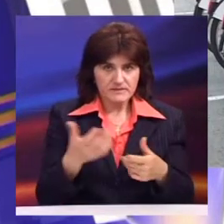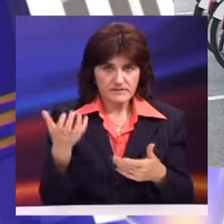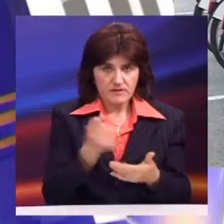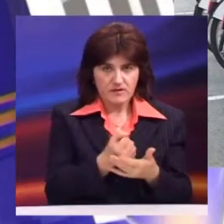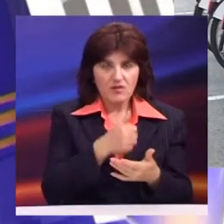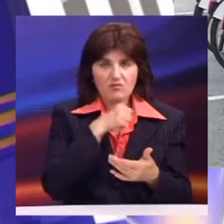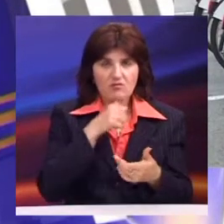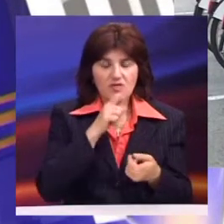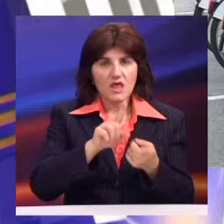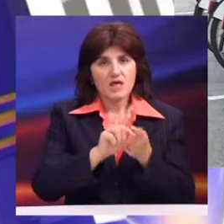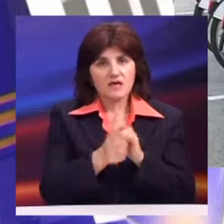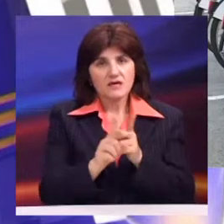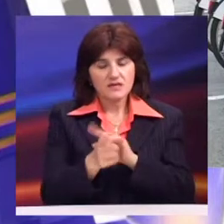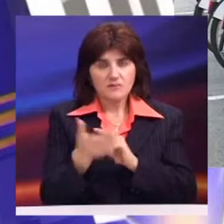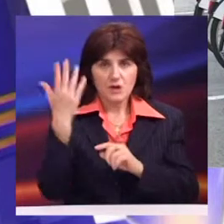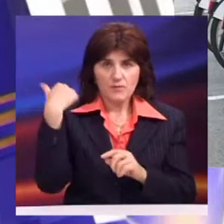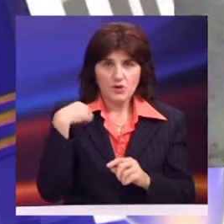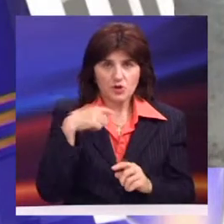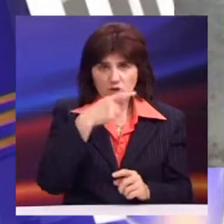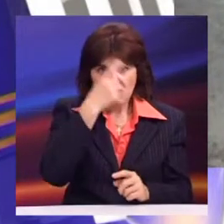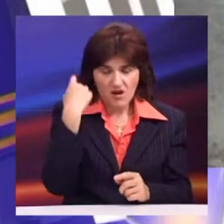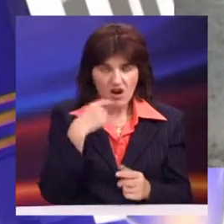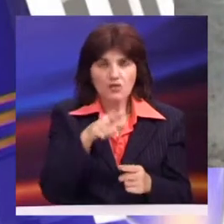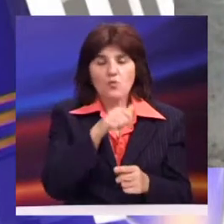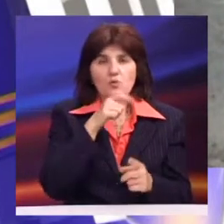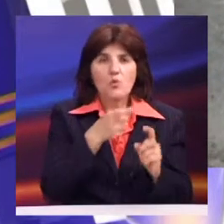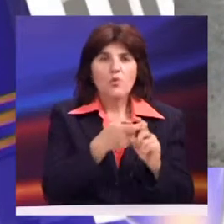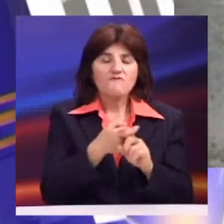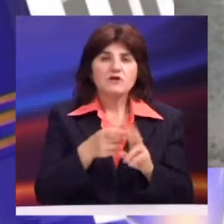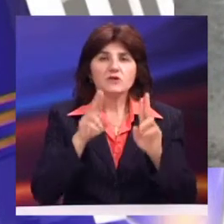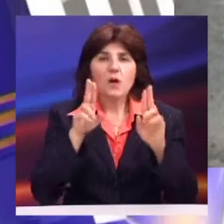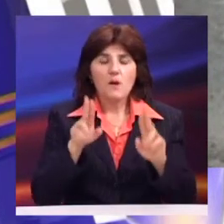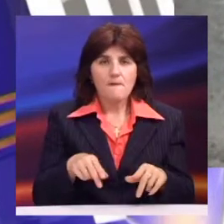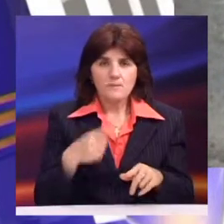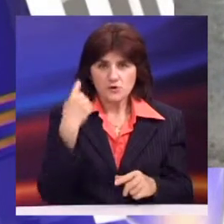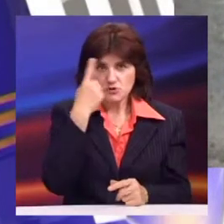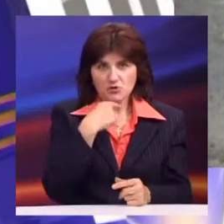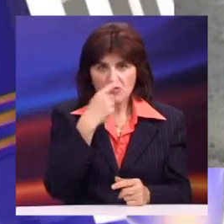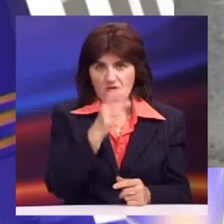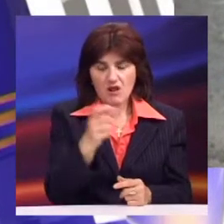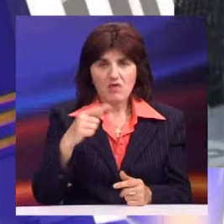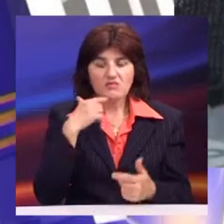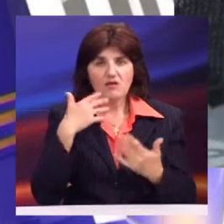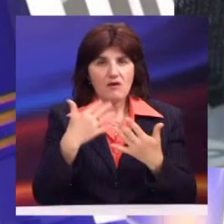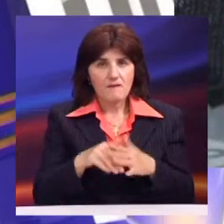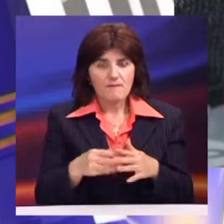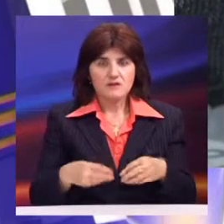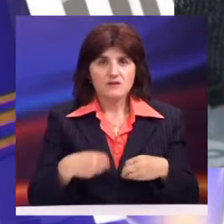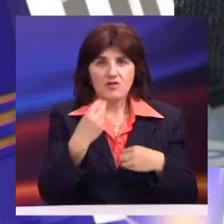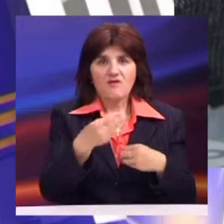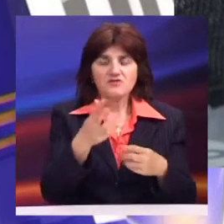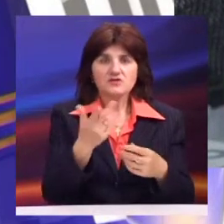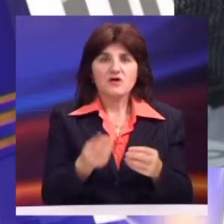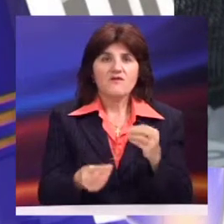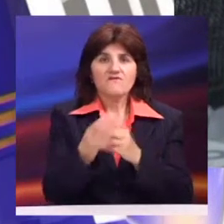grada Subotice izmenjen je u toku prošle sezone, a izmena se odnosi na mogućnost da se pravnim licima i preduzetnicima mogu izdati i